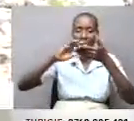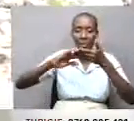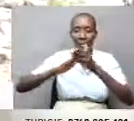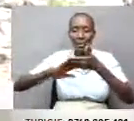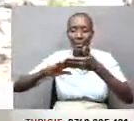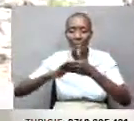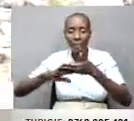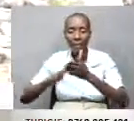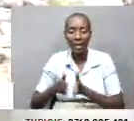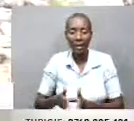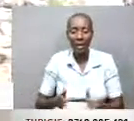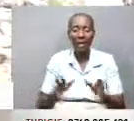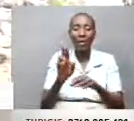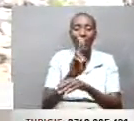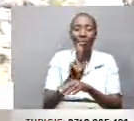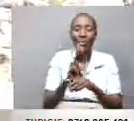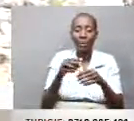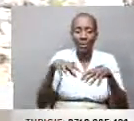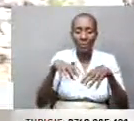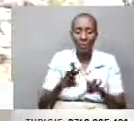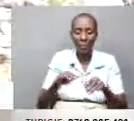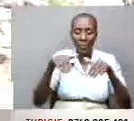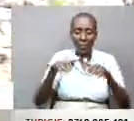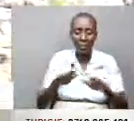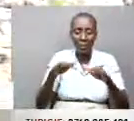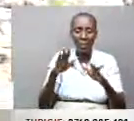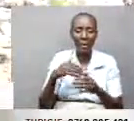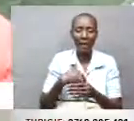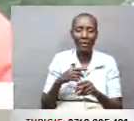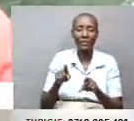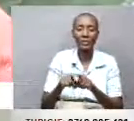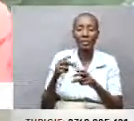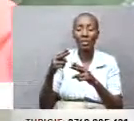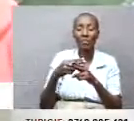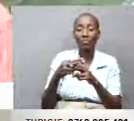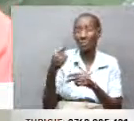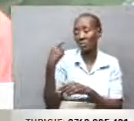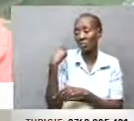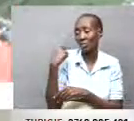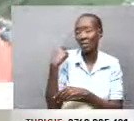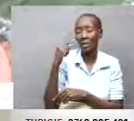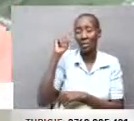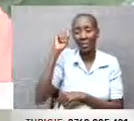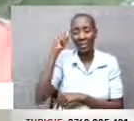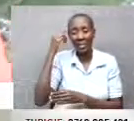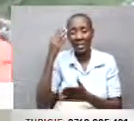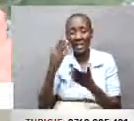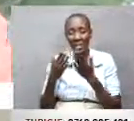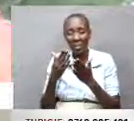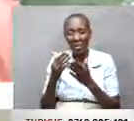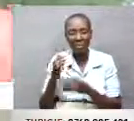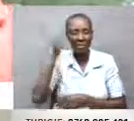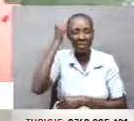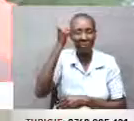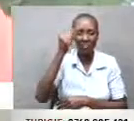hii, na hii barabara imekuwa ina mashimo mabonde. Hata hivi karibuni wananchi wa roaster mine tunafikiria tufanye maandamano, tukuje